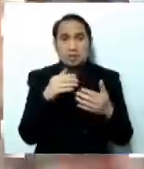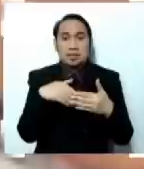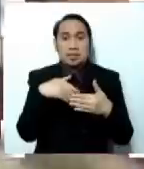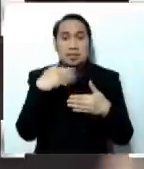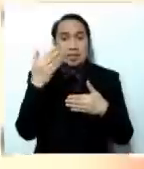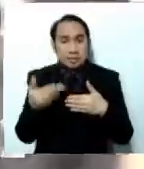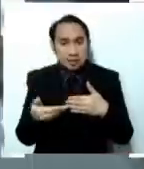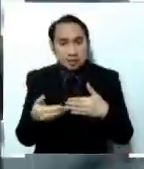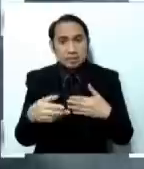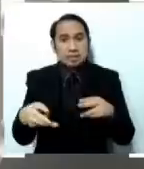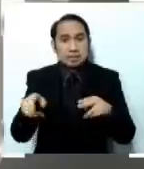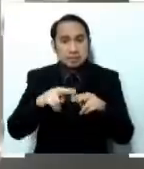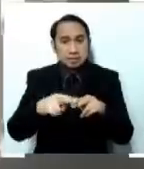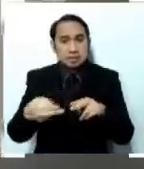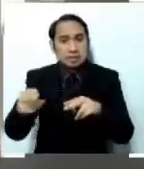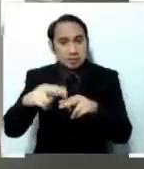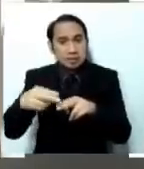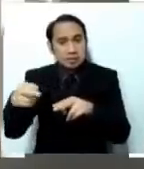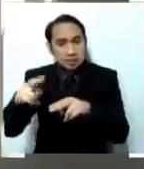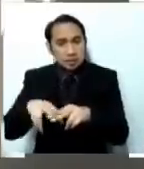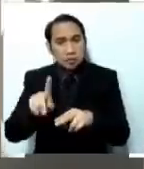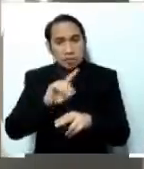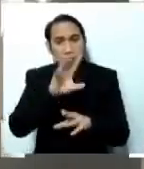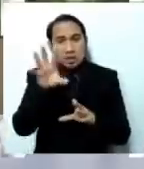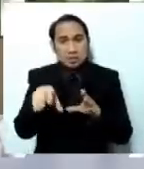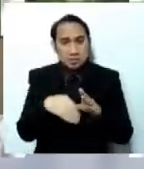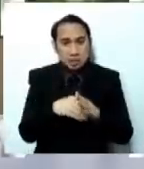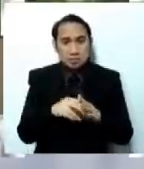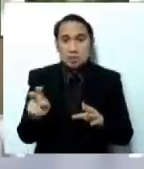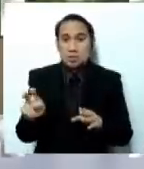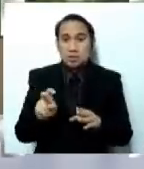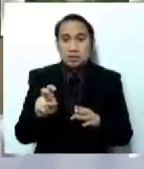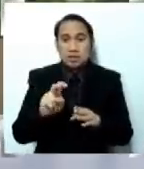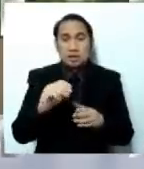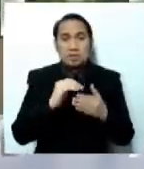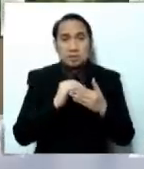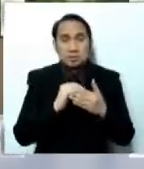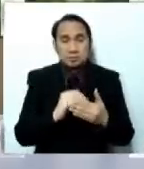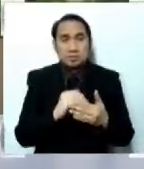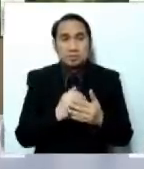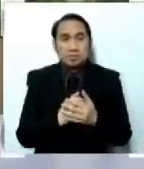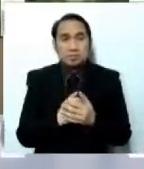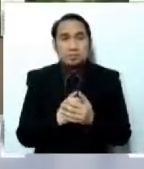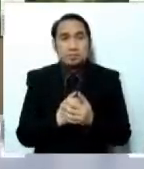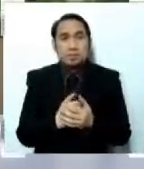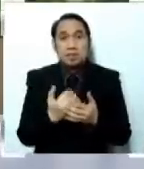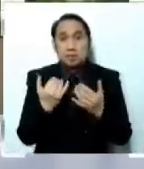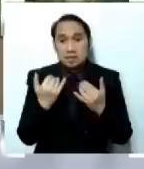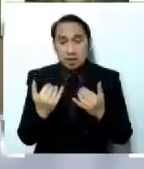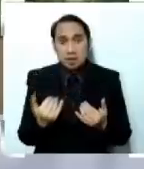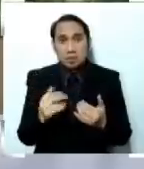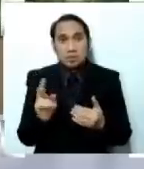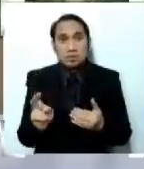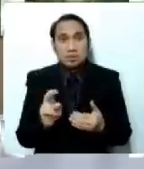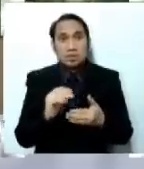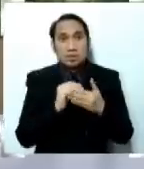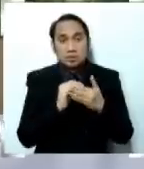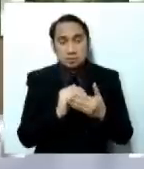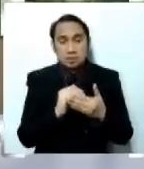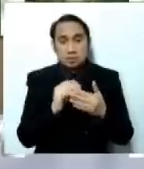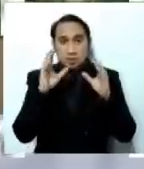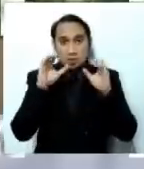nadagdagan ang mga kasama sa travel ban. Sabi noon ni Duque, i-consider na lamang ang travel ban, Mr. President, kung